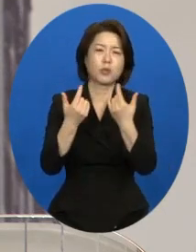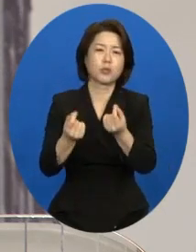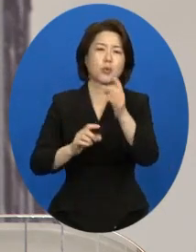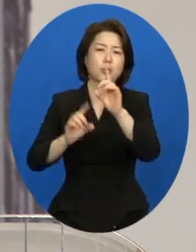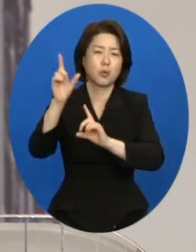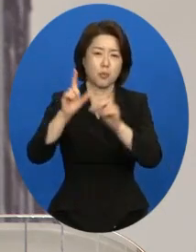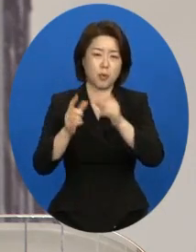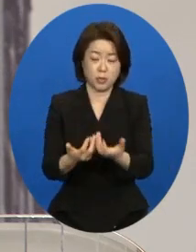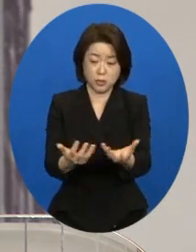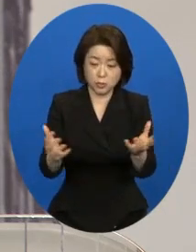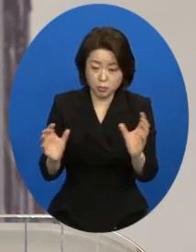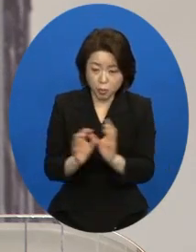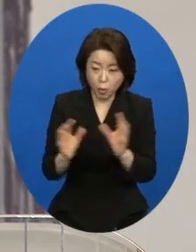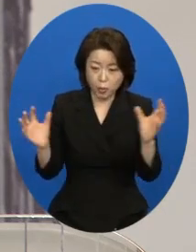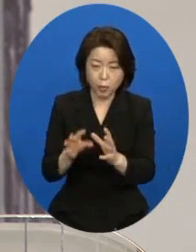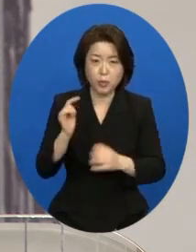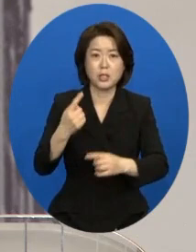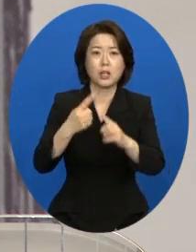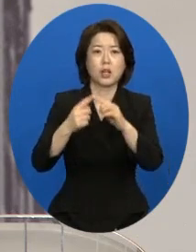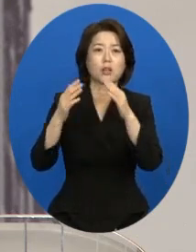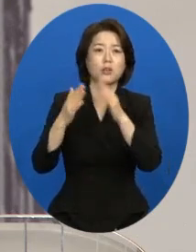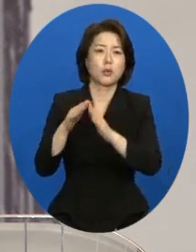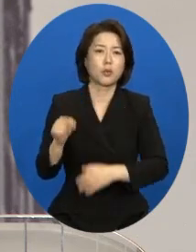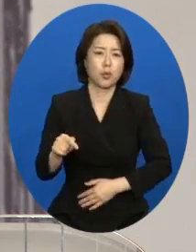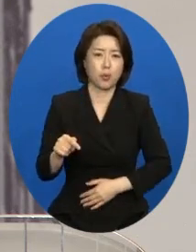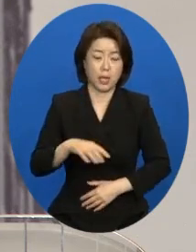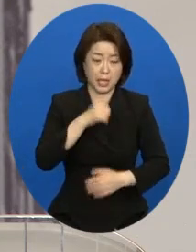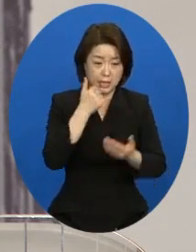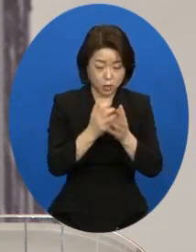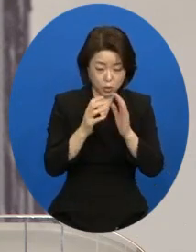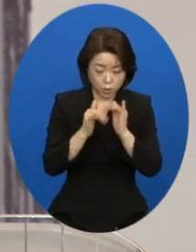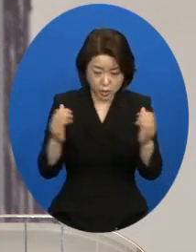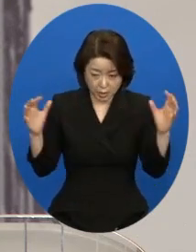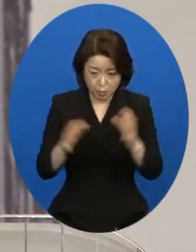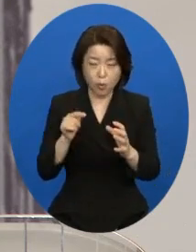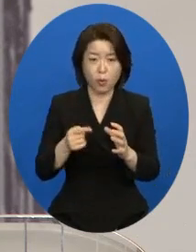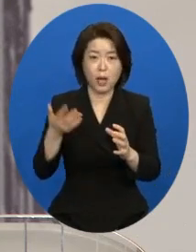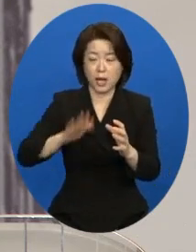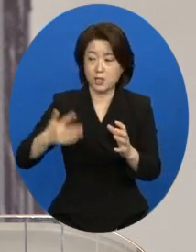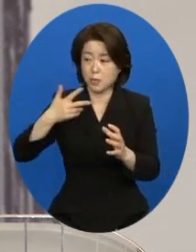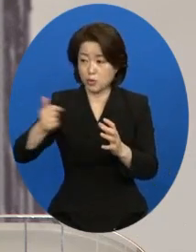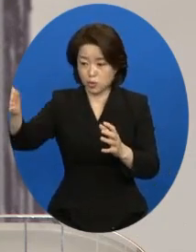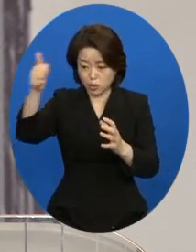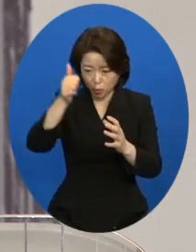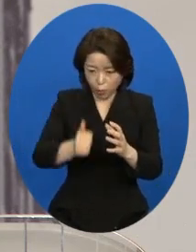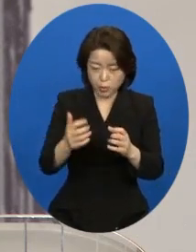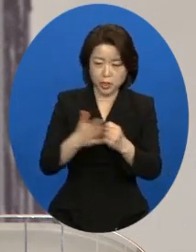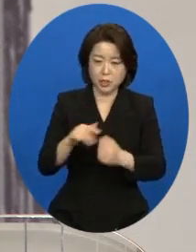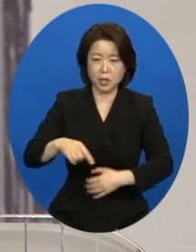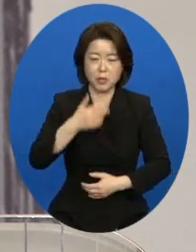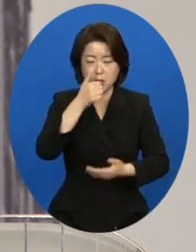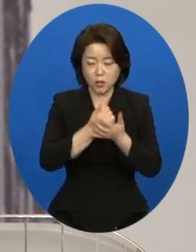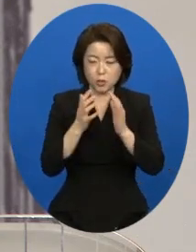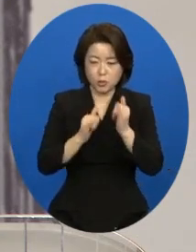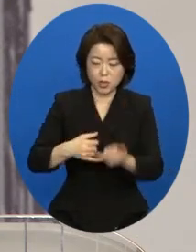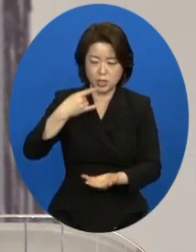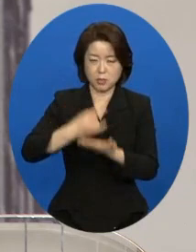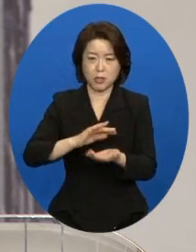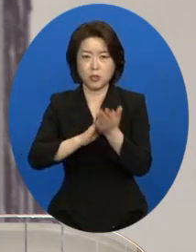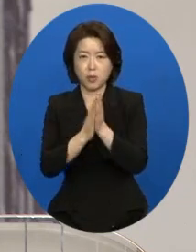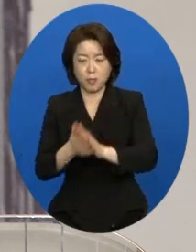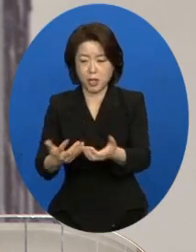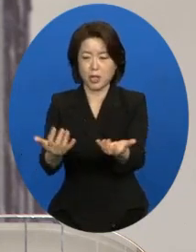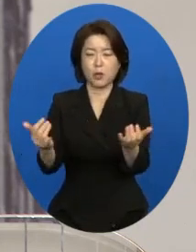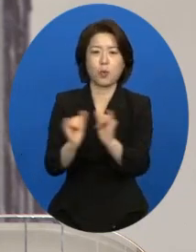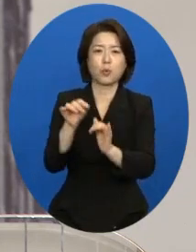모인 공동체가 바로 교회입니다. 죄인들이 모여있죠. 그러나 주님과 함께 하시기에 죄인이지만 의인인 공동체가